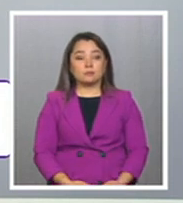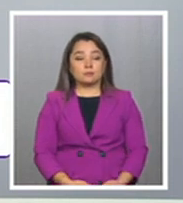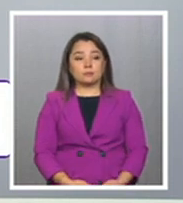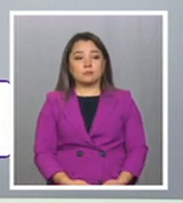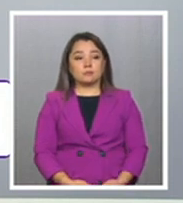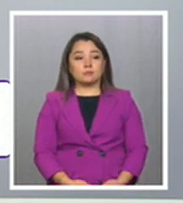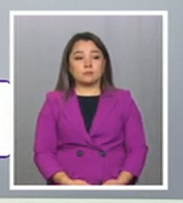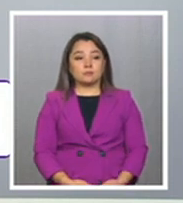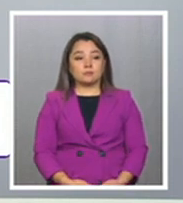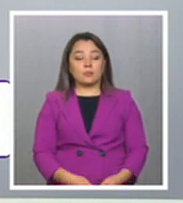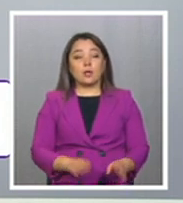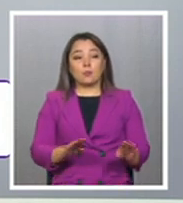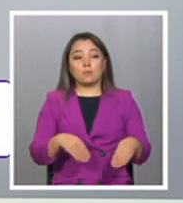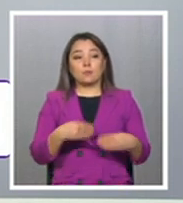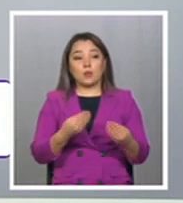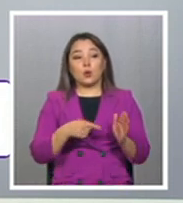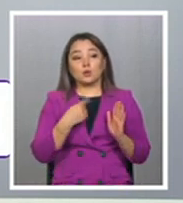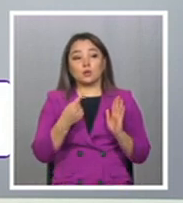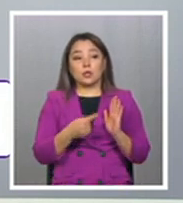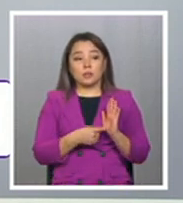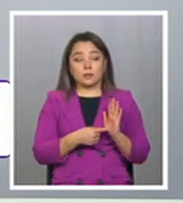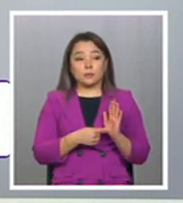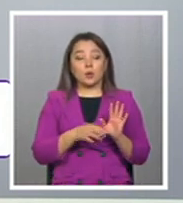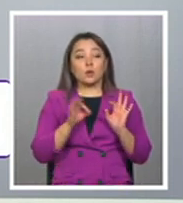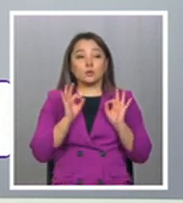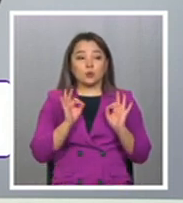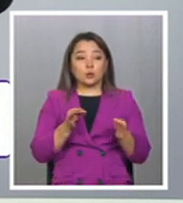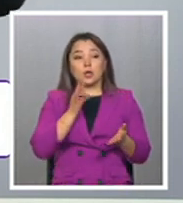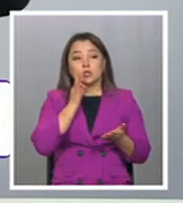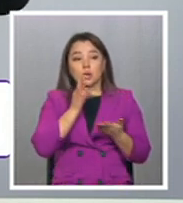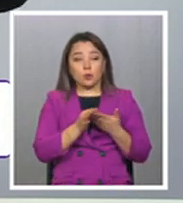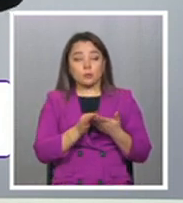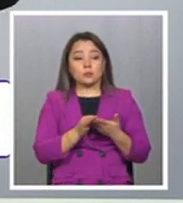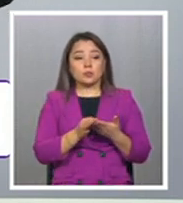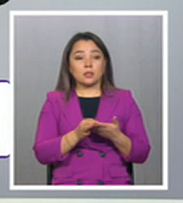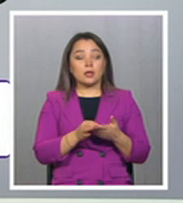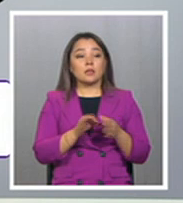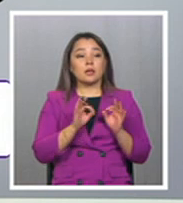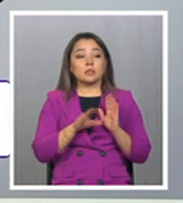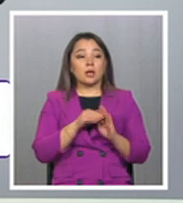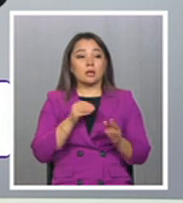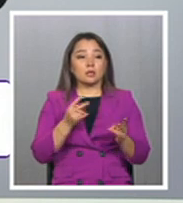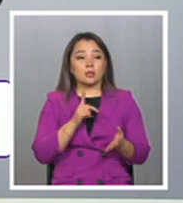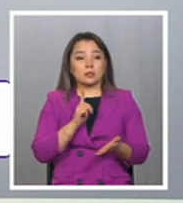орындайық. Берілген сұрақтардың дұрыс жауабын таңдаңыз.